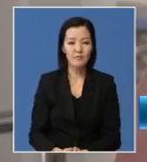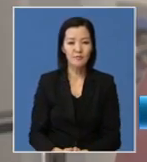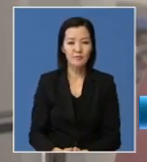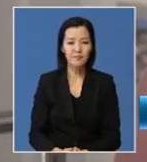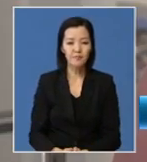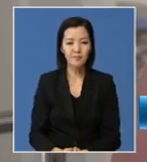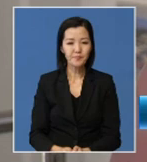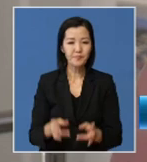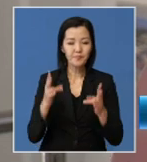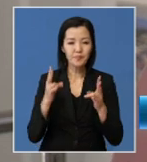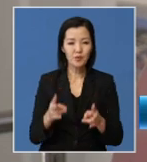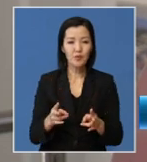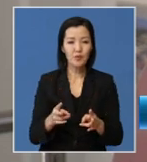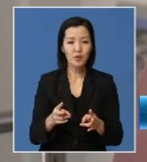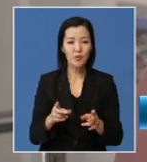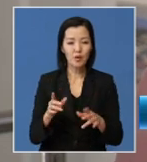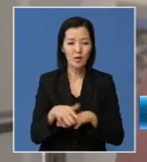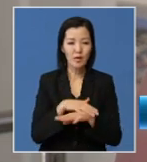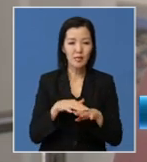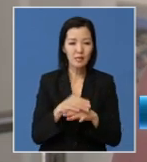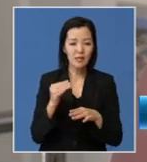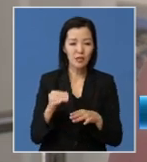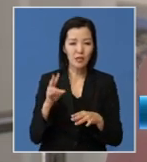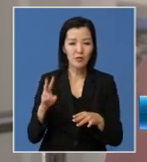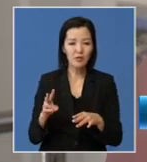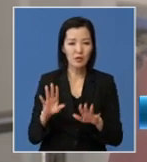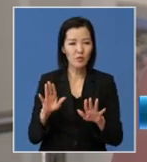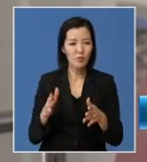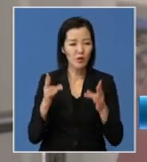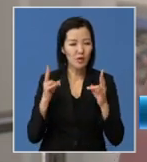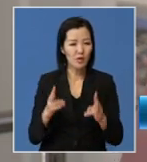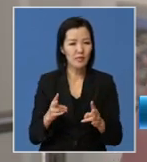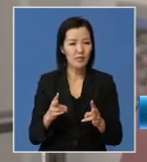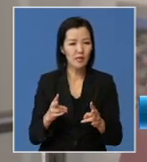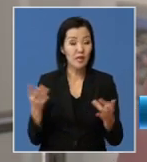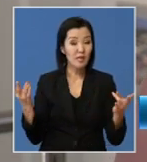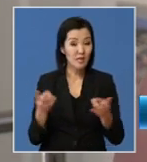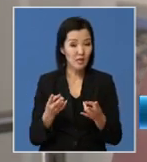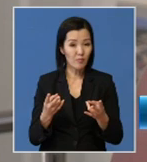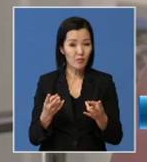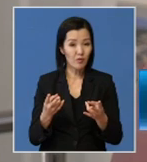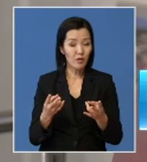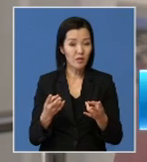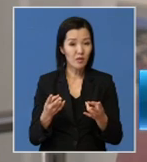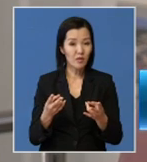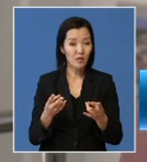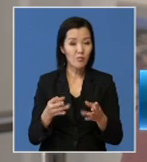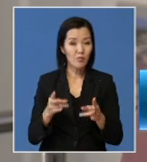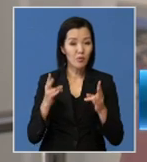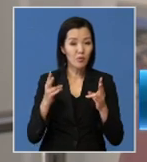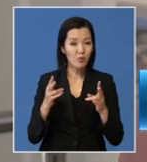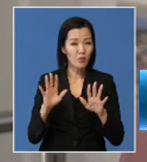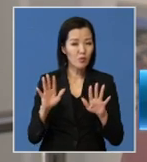Тоқырау заманында өмір сүрген біздің қазақ еліміз үшін желтоқсан оқиғасы сондай бір оқиға керек болды ма деп ойлаймын. Себебі бұл оқиға